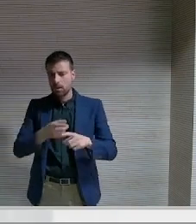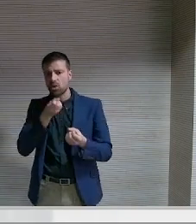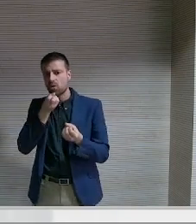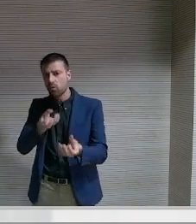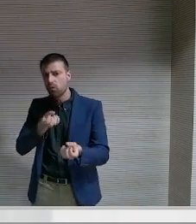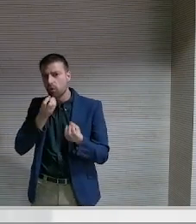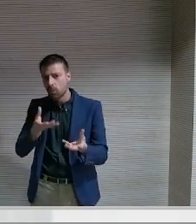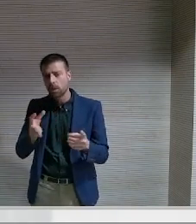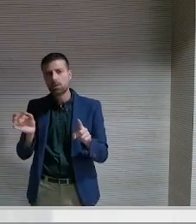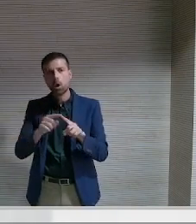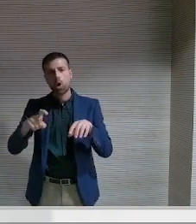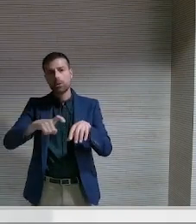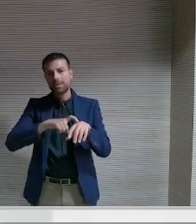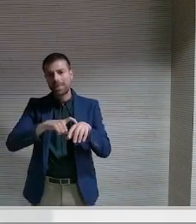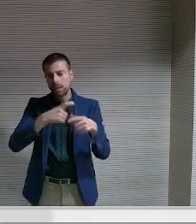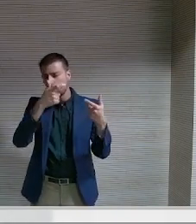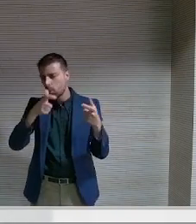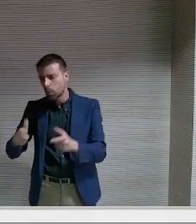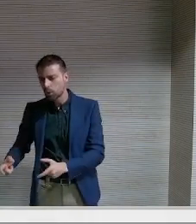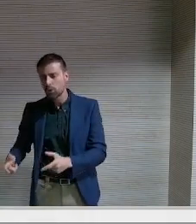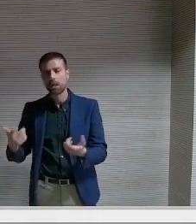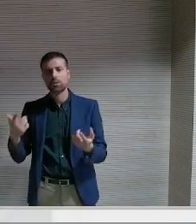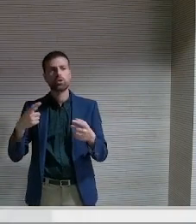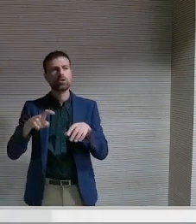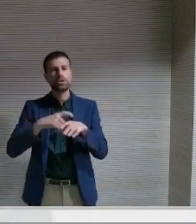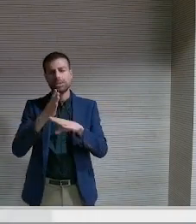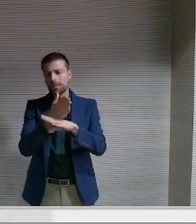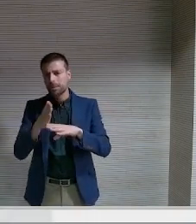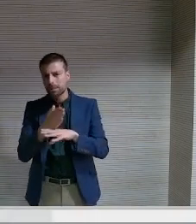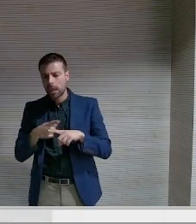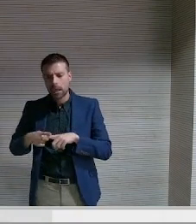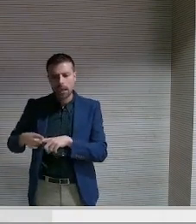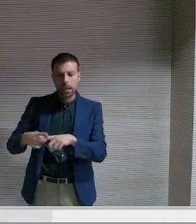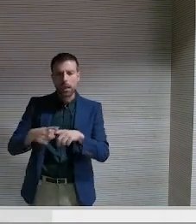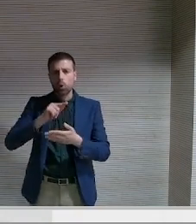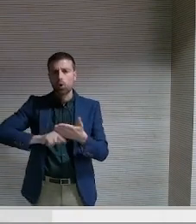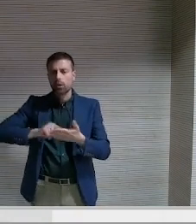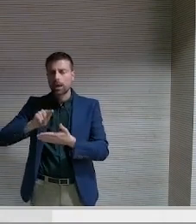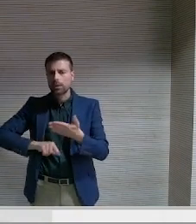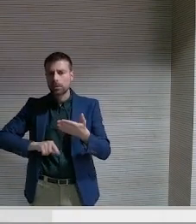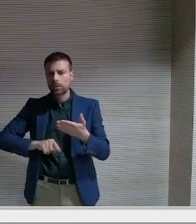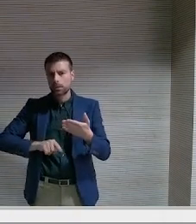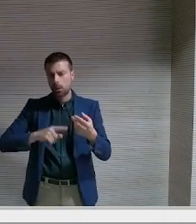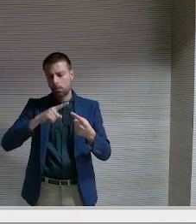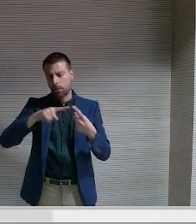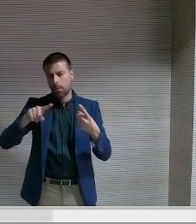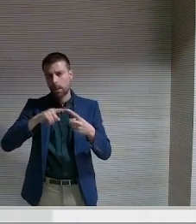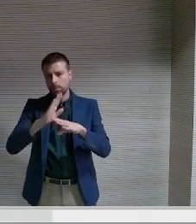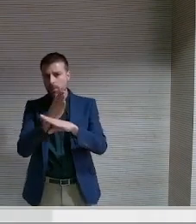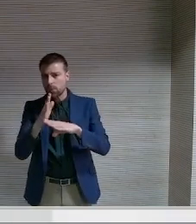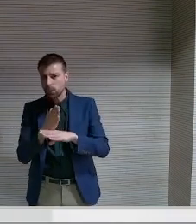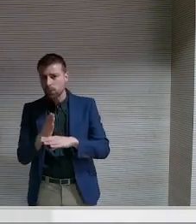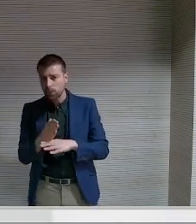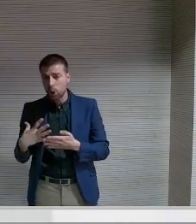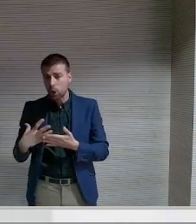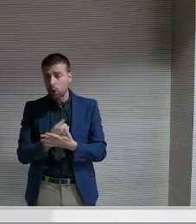desglòs de les tipologies, el desglòs sectorial, el desglòs de la tipologia de contractació, diguéssim, el desglòs exacte